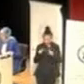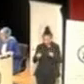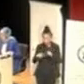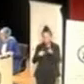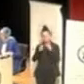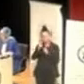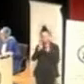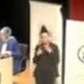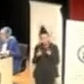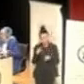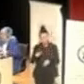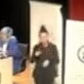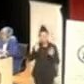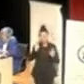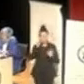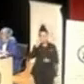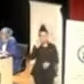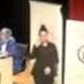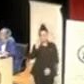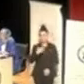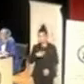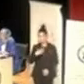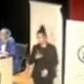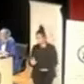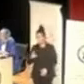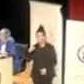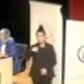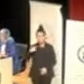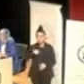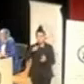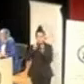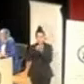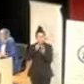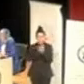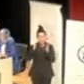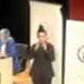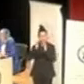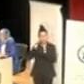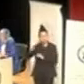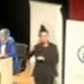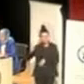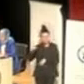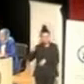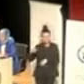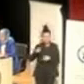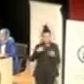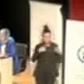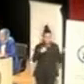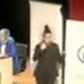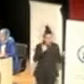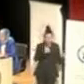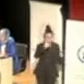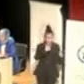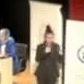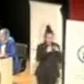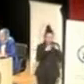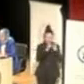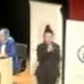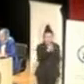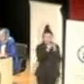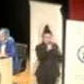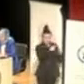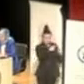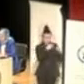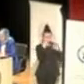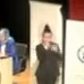Burada önemli bir noktaya değinmek istiyorum. Özel yayın evleri bakanlığımız e-kitap platformunda yayınlattığı bir eseri başka